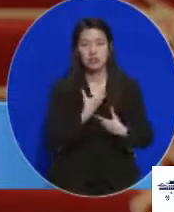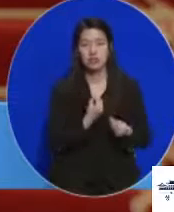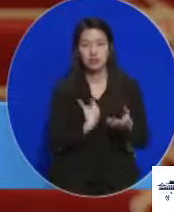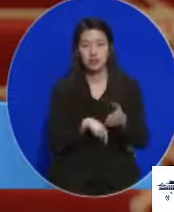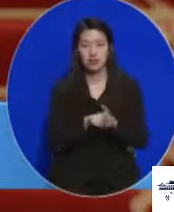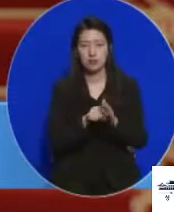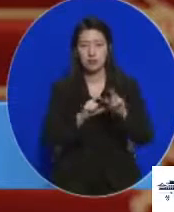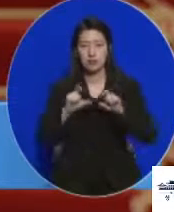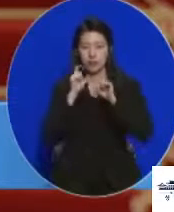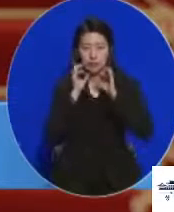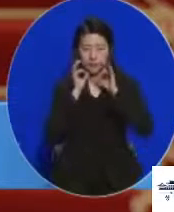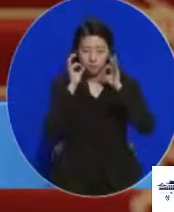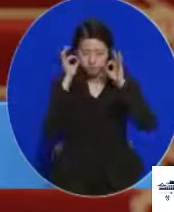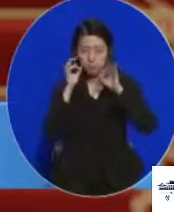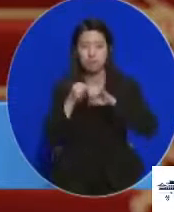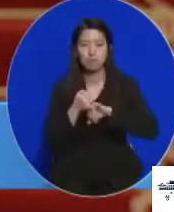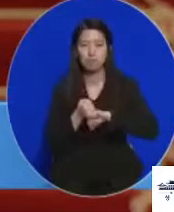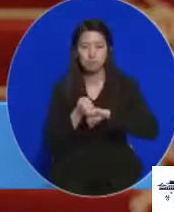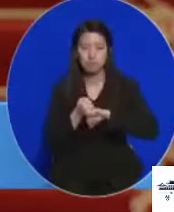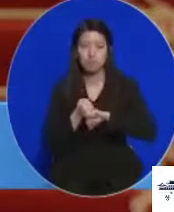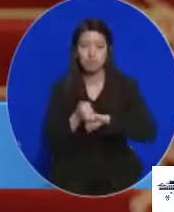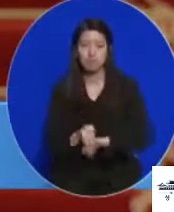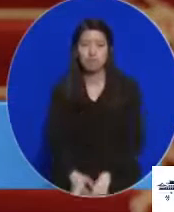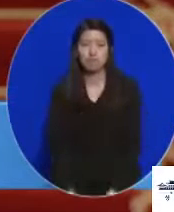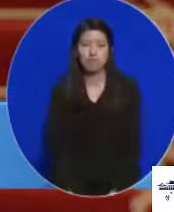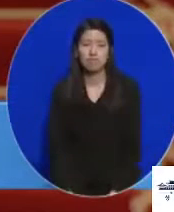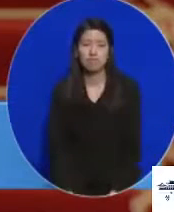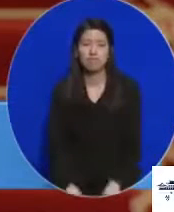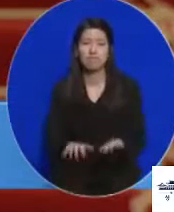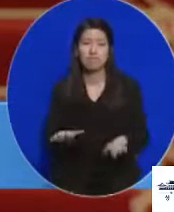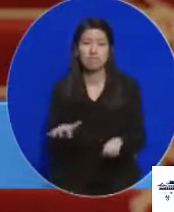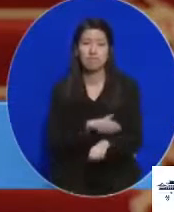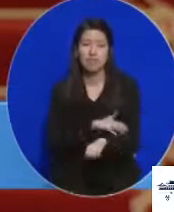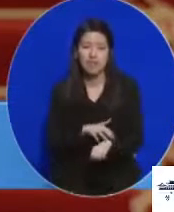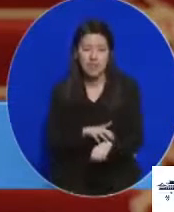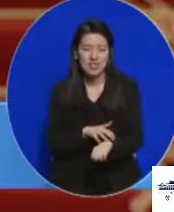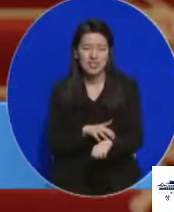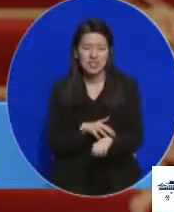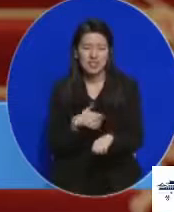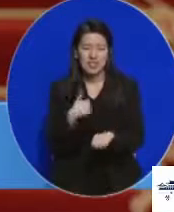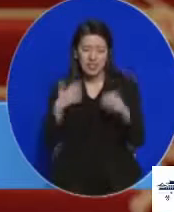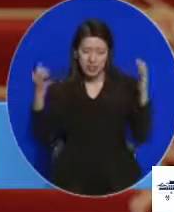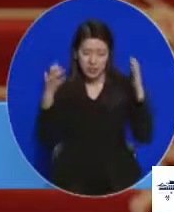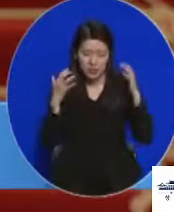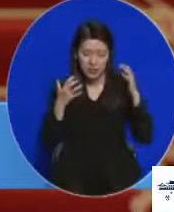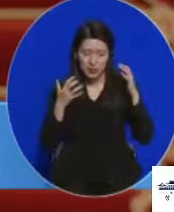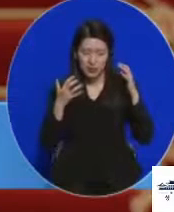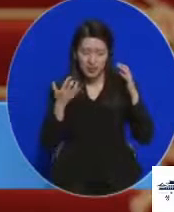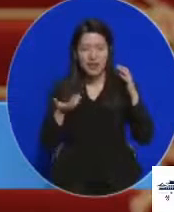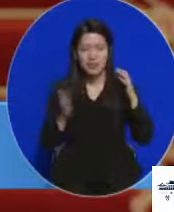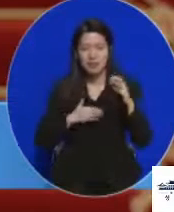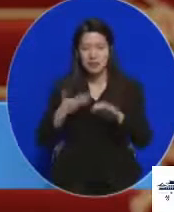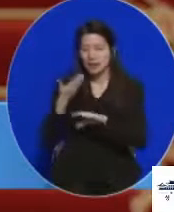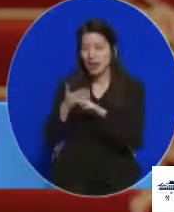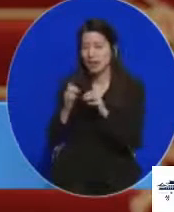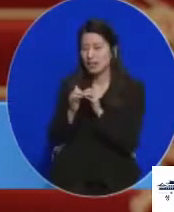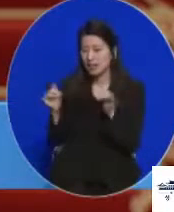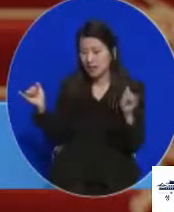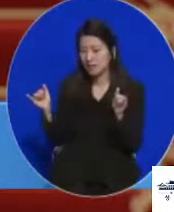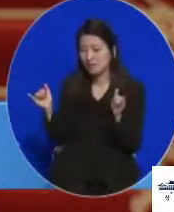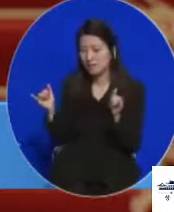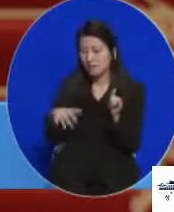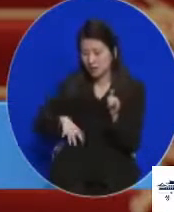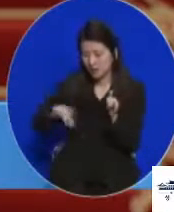노력하겠습니다 불편을 참고 5 이웃을 먼저 생각해 주신 국민들의 노력이 헛되지